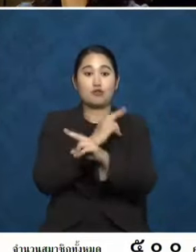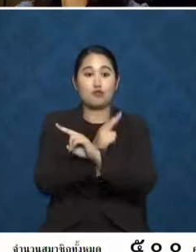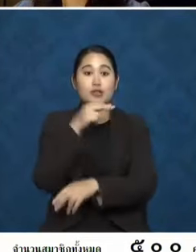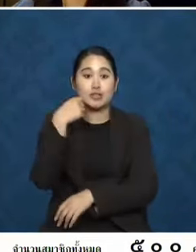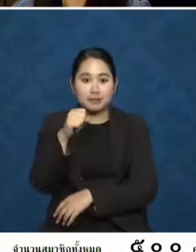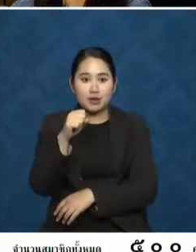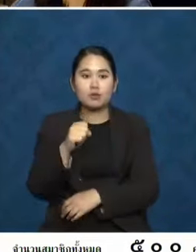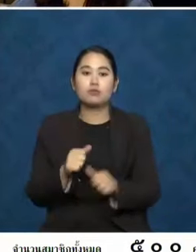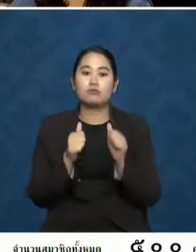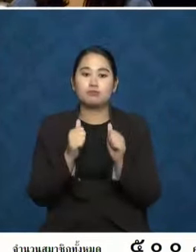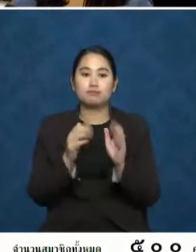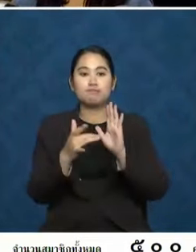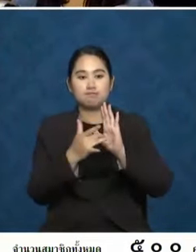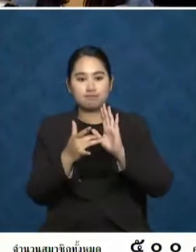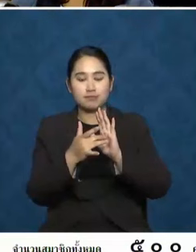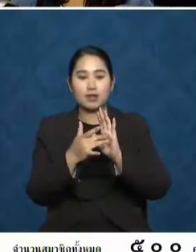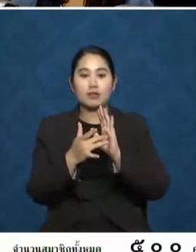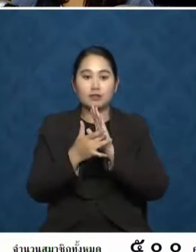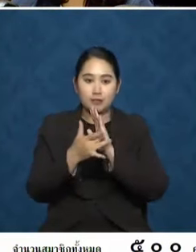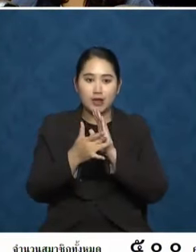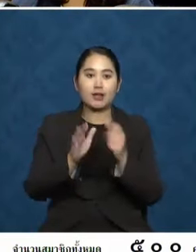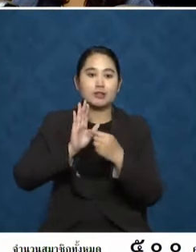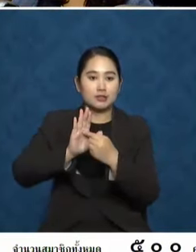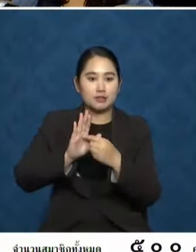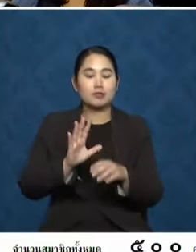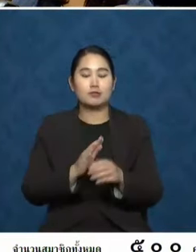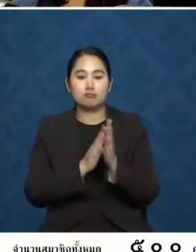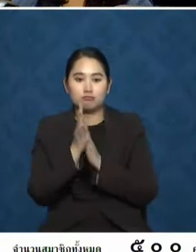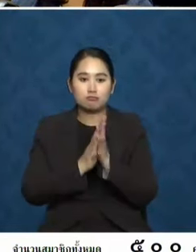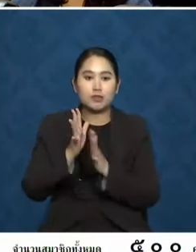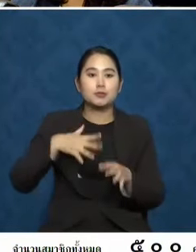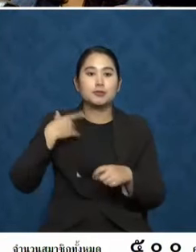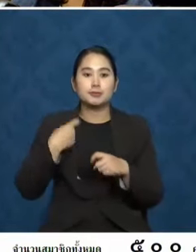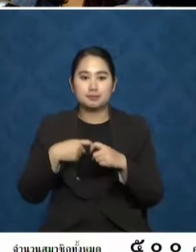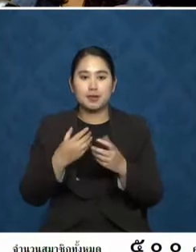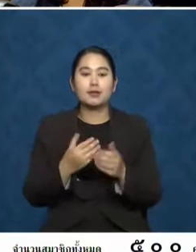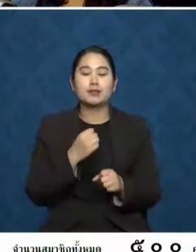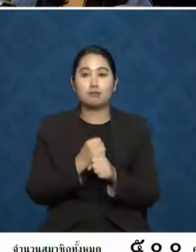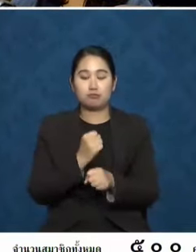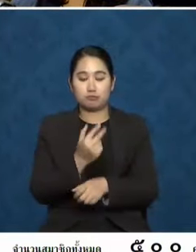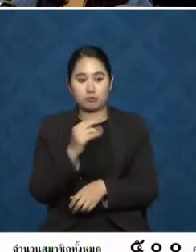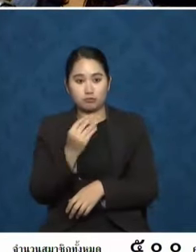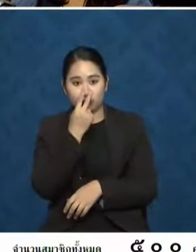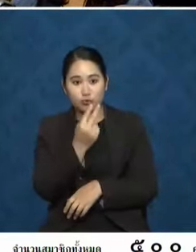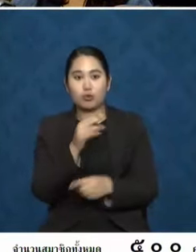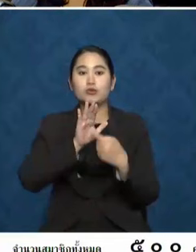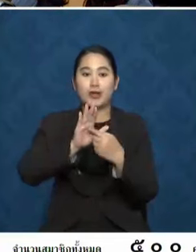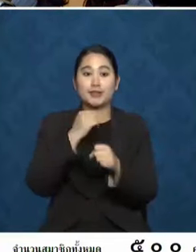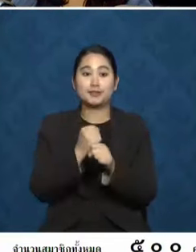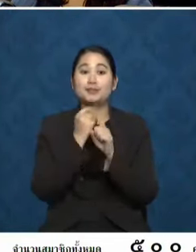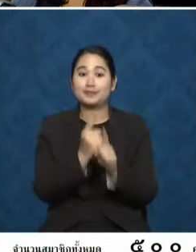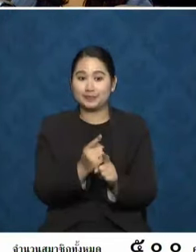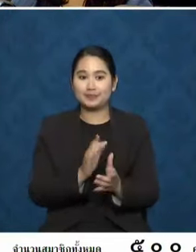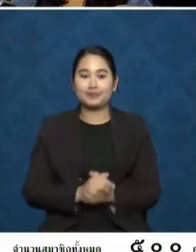คดว่ามายทัดตรัเป้าที่ท้าทายแล้วก็เป็นทางหน่วยงานอนๆ ที่ควรเอาไปปฏิบัตาม